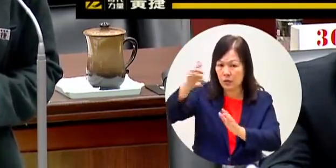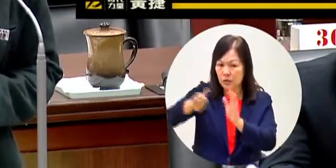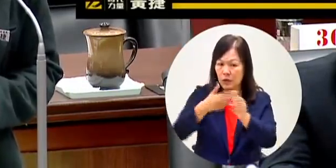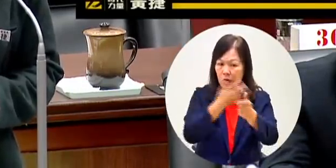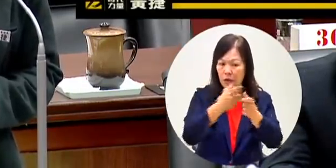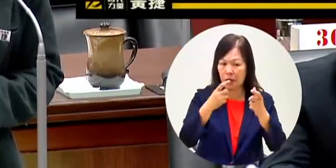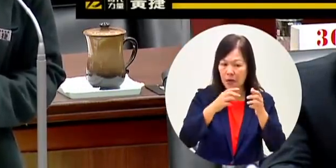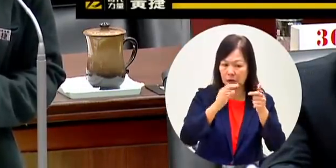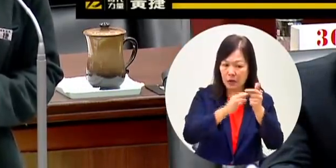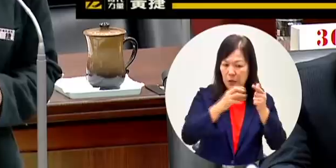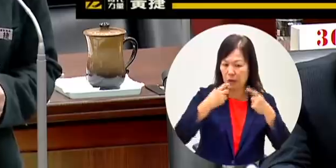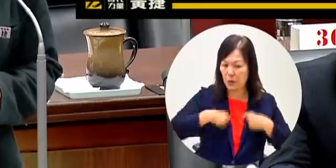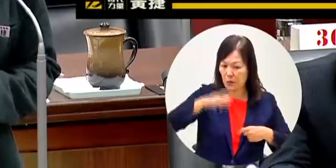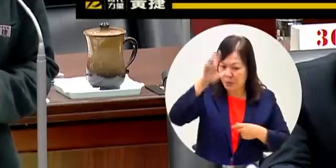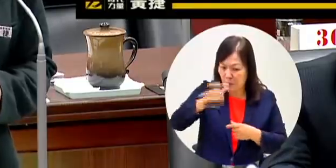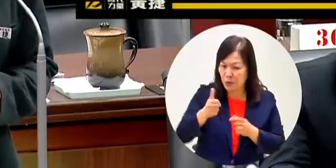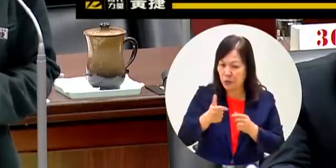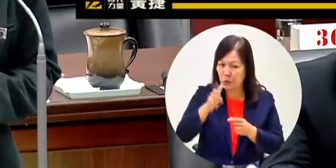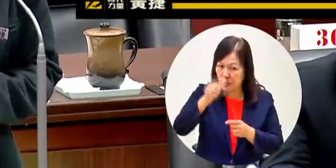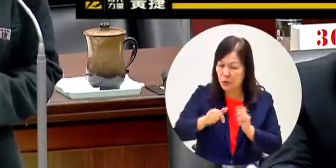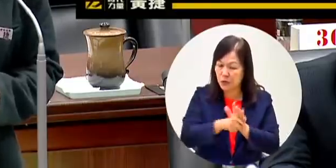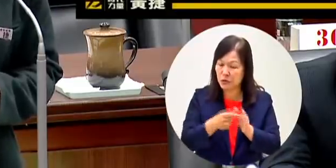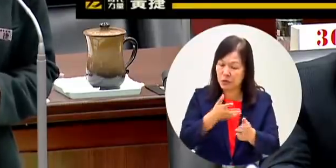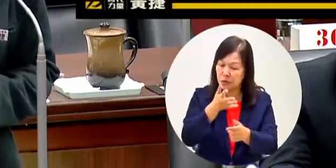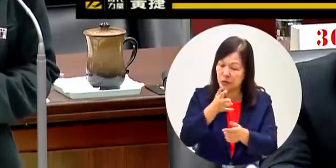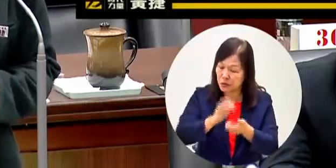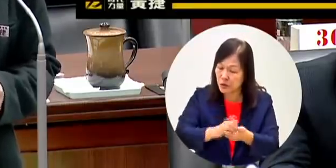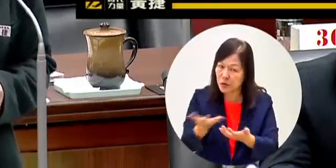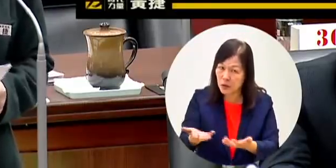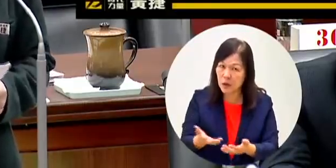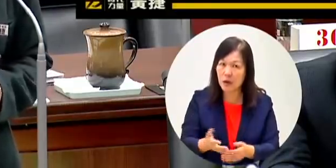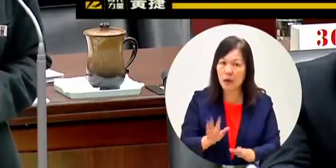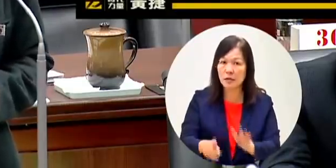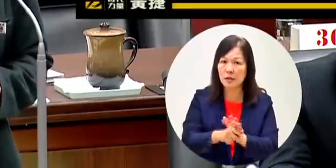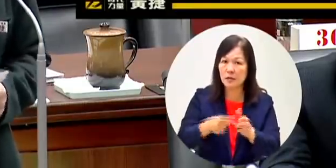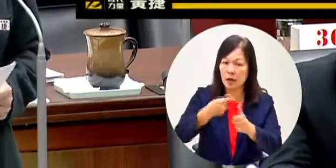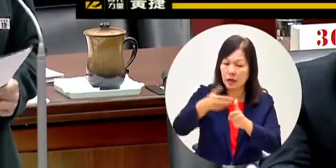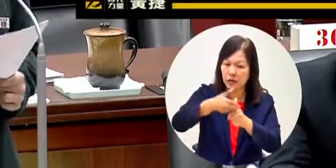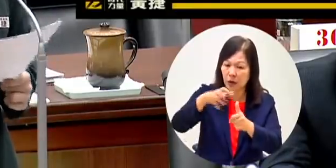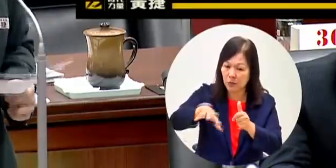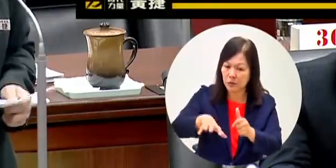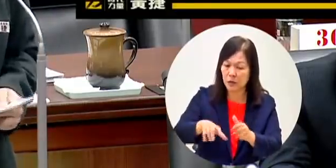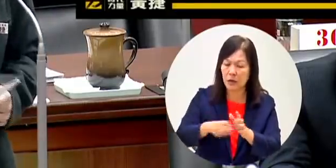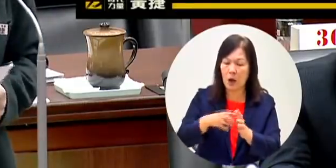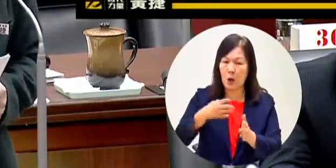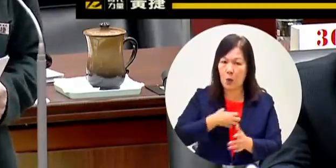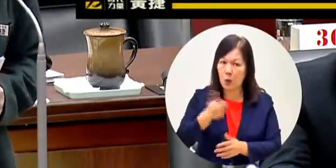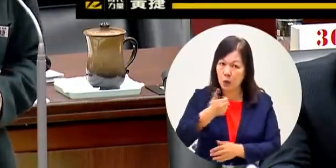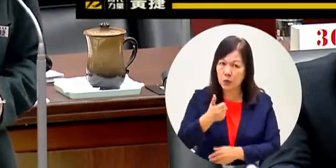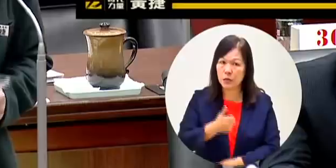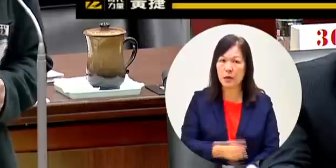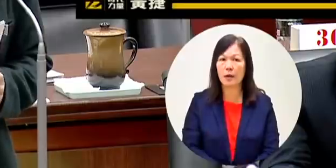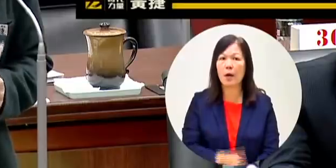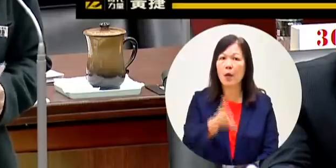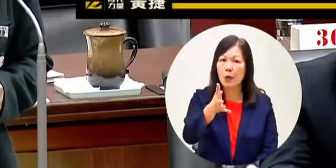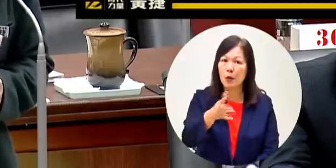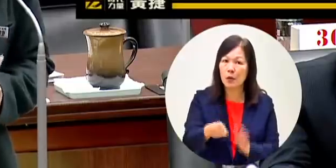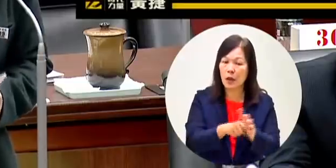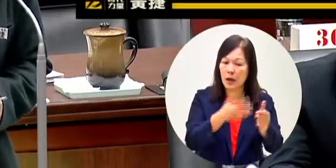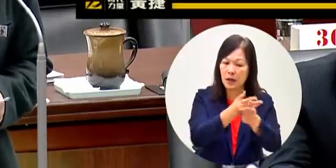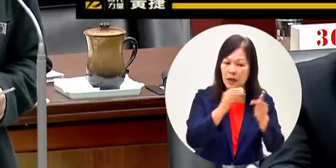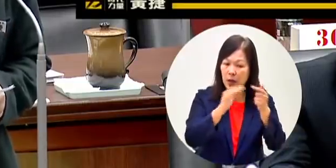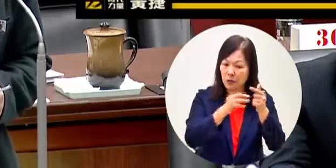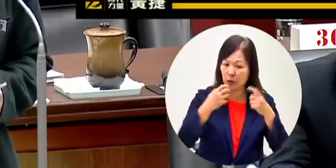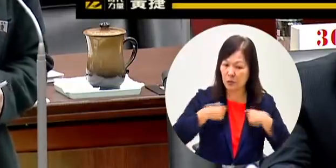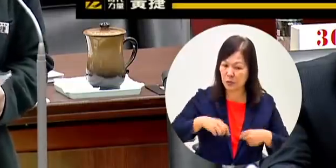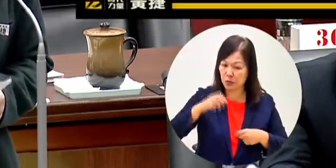在可不可以问市长，现任的教育局长在后面，吴局长哦，请问吴局长有给牧师看过，是牧师钦点